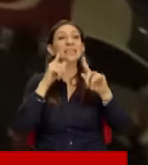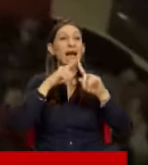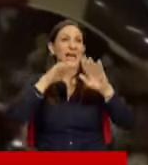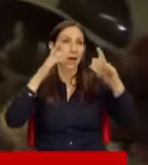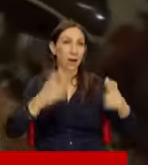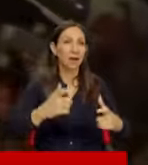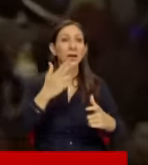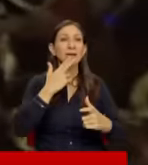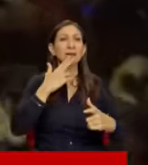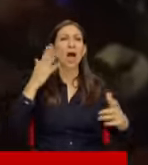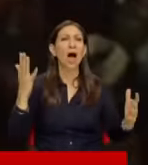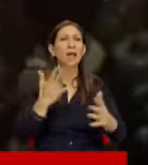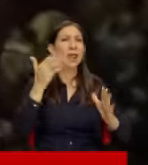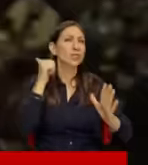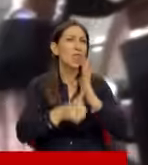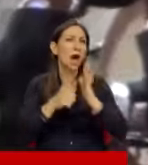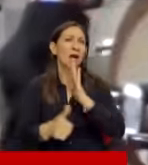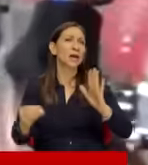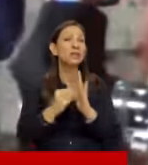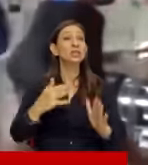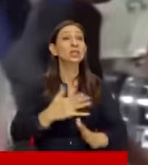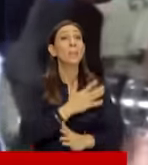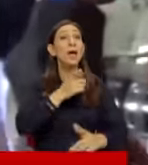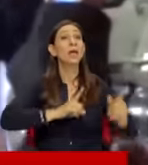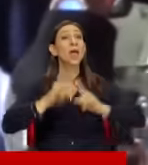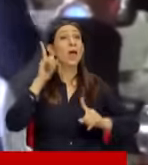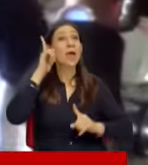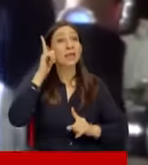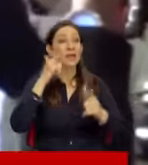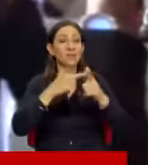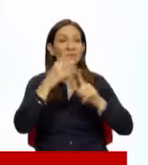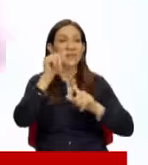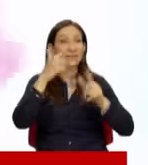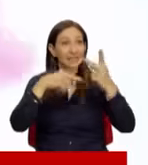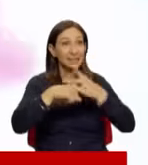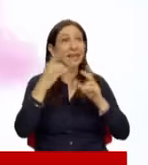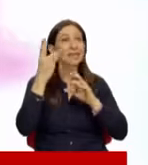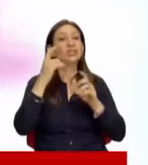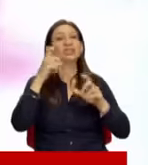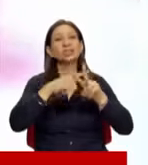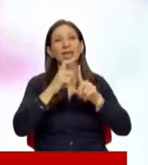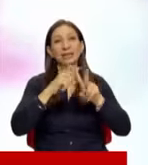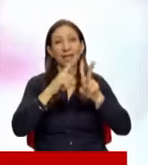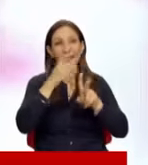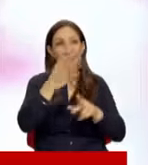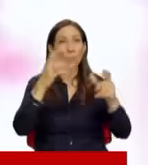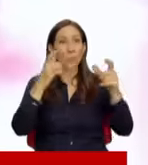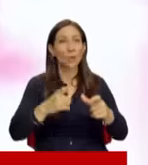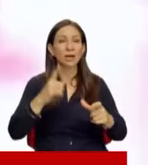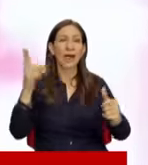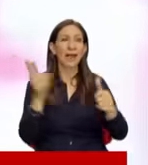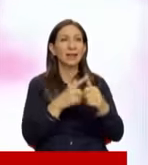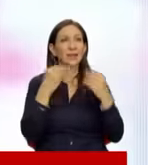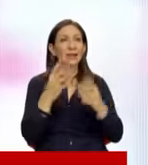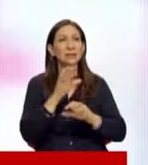bölgesinde kadınlar adeta tarih yazdı. CHP'li adaylar Edirne'de Filiz Gencan Akın, Tekirdağ'da Candan Yüceer bölgeyi ilkleri